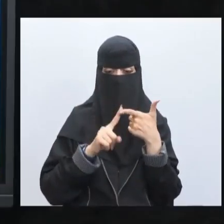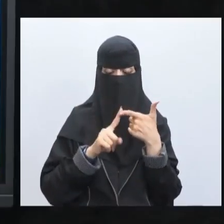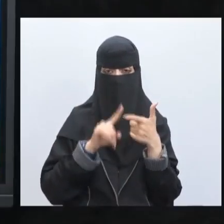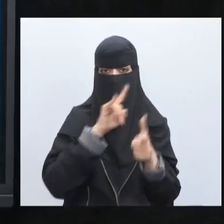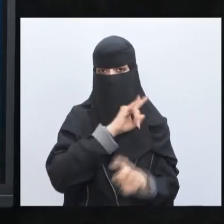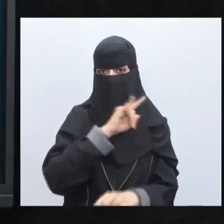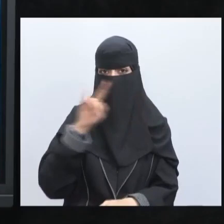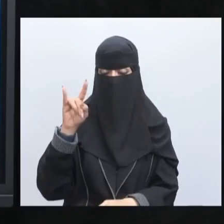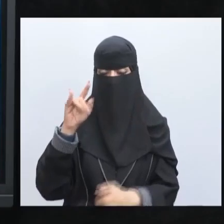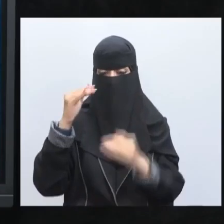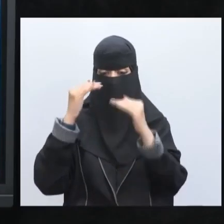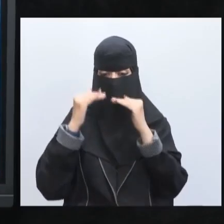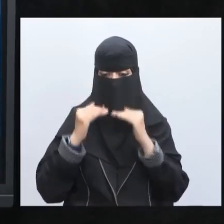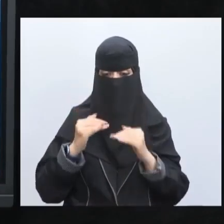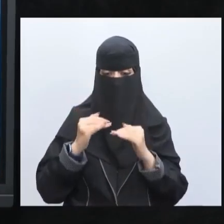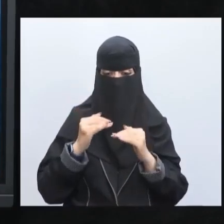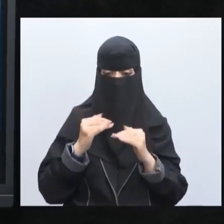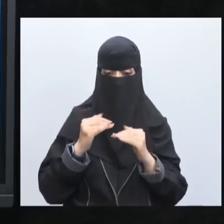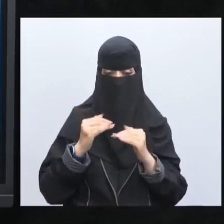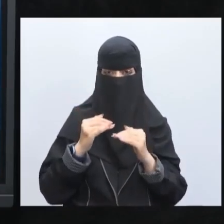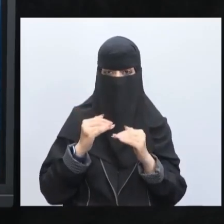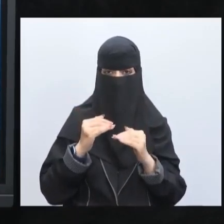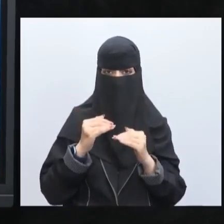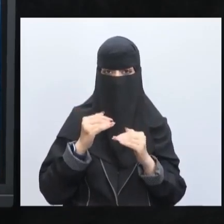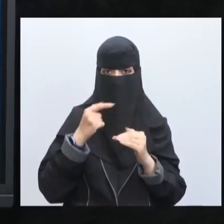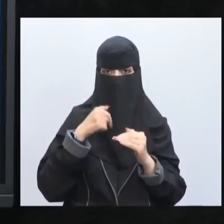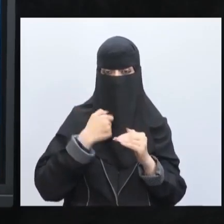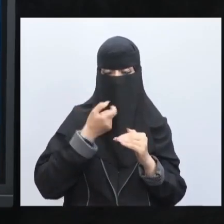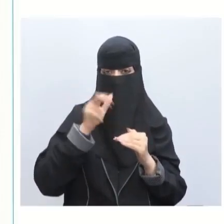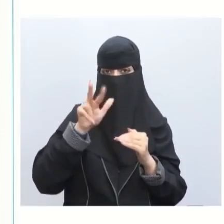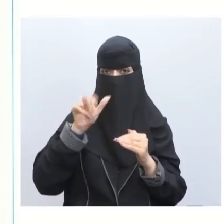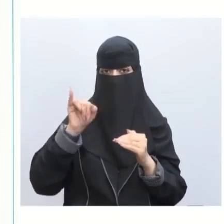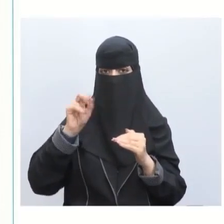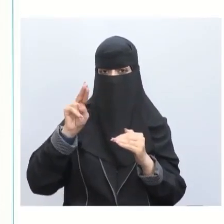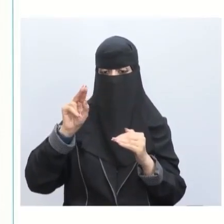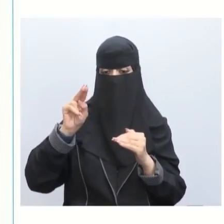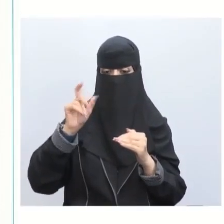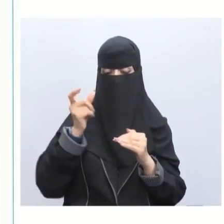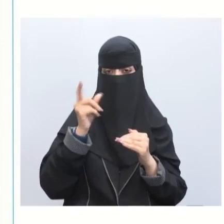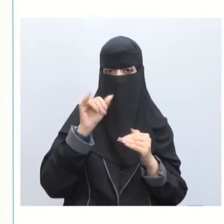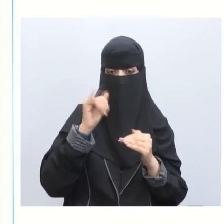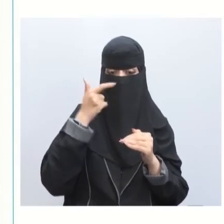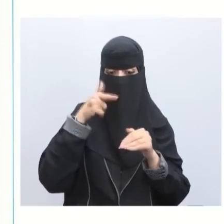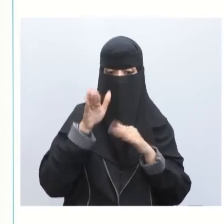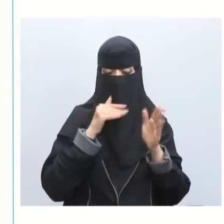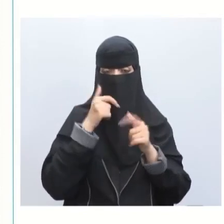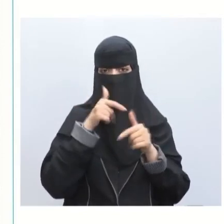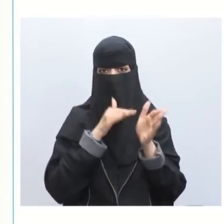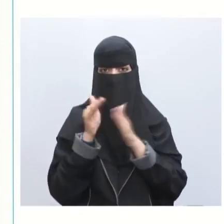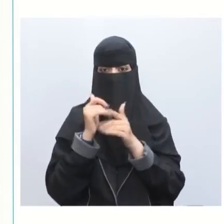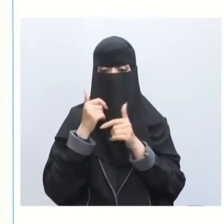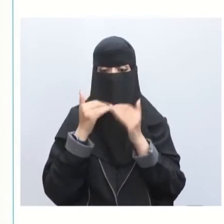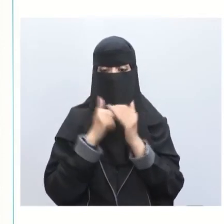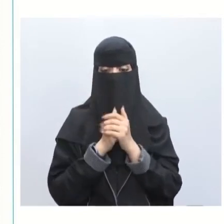الرد لان هدفه هو لفت الانتباه او ت